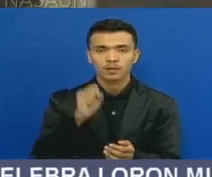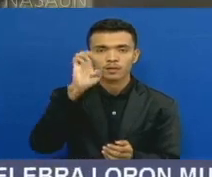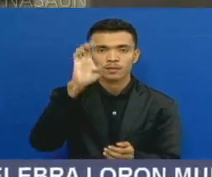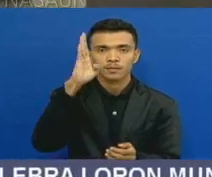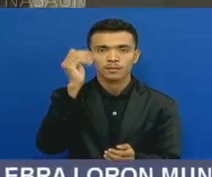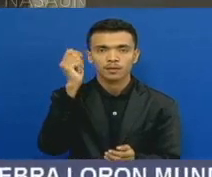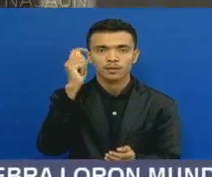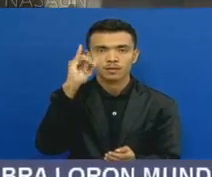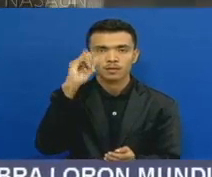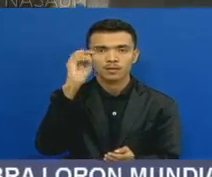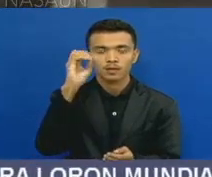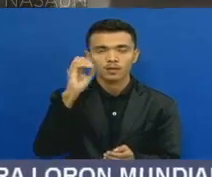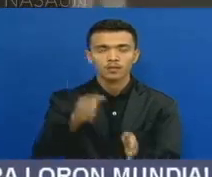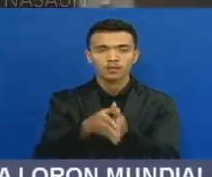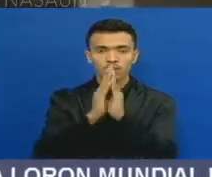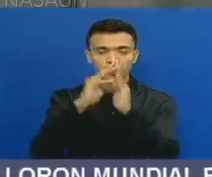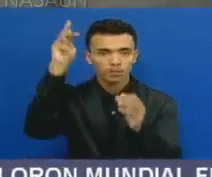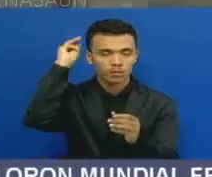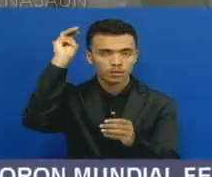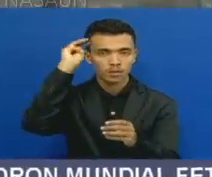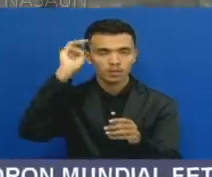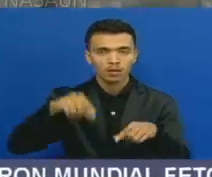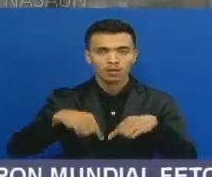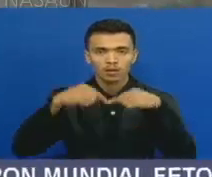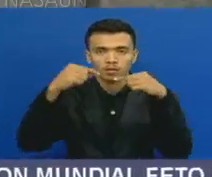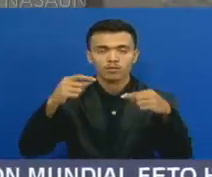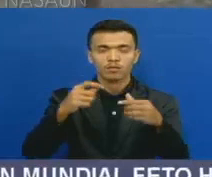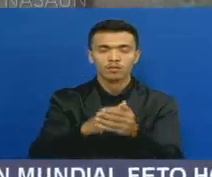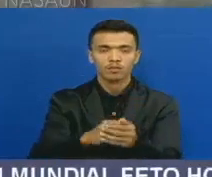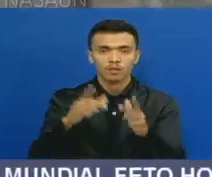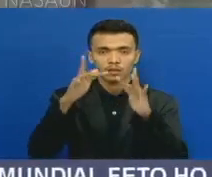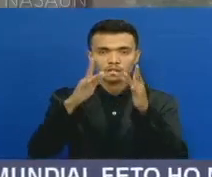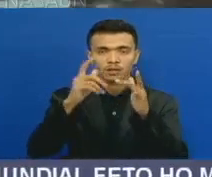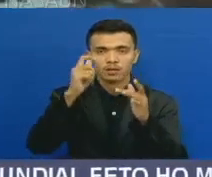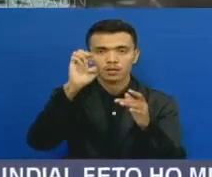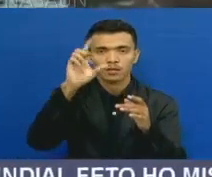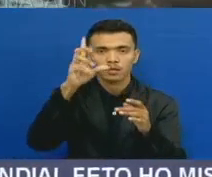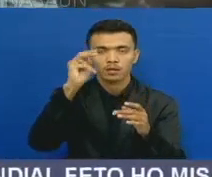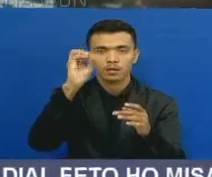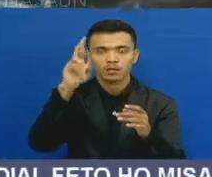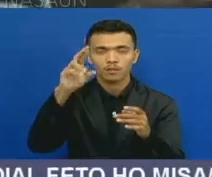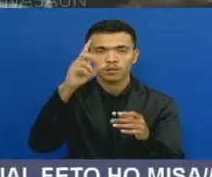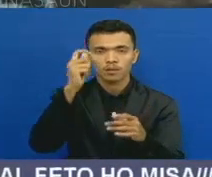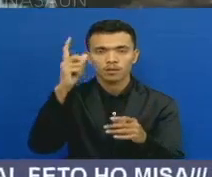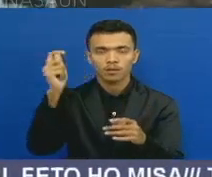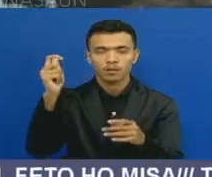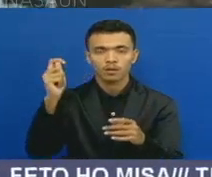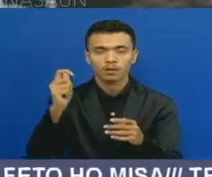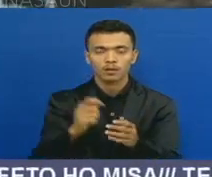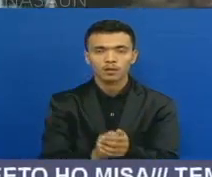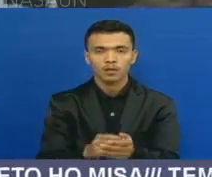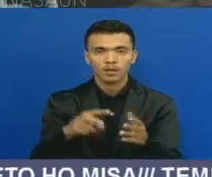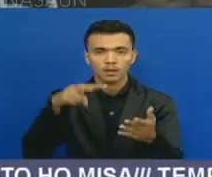Costa, husu ba ministerio relevante atu orienta operador telekomunikasaun Telemor, Telkomsel no Timor Telkom,